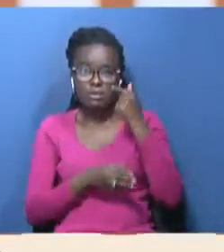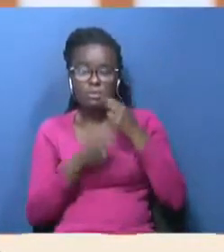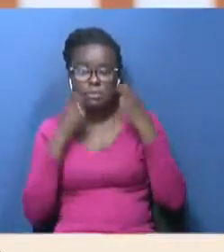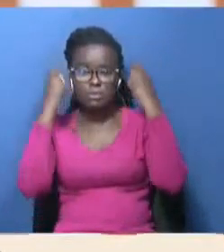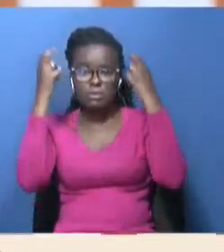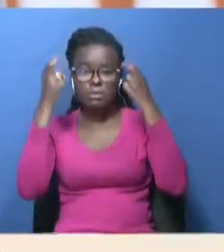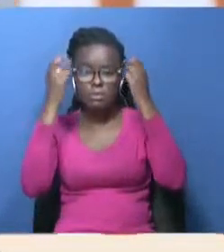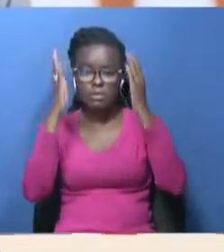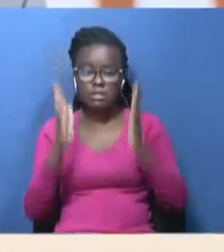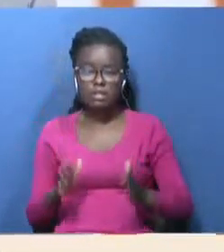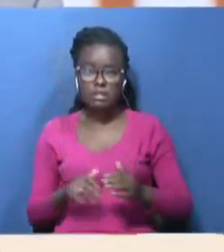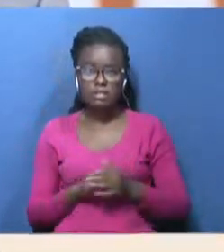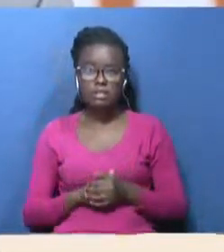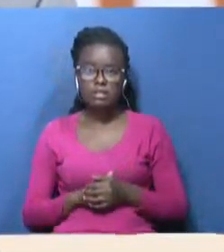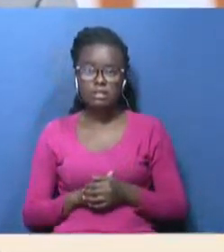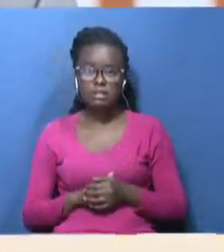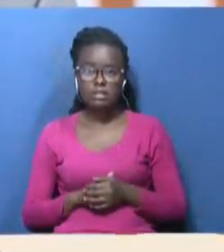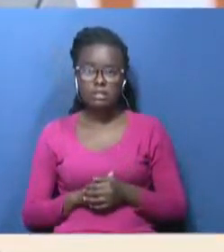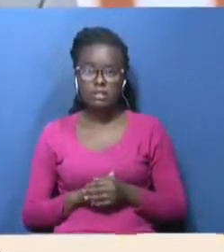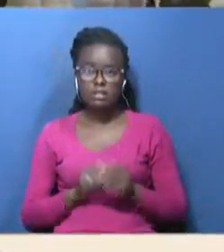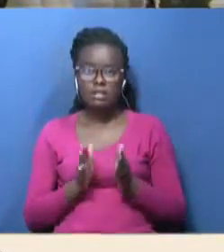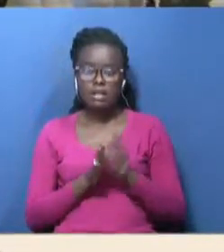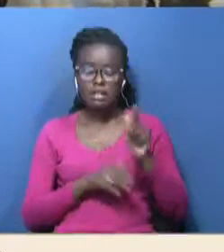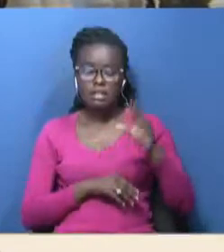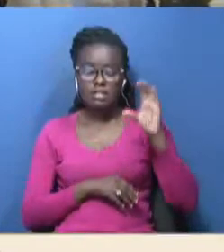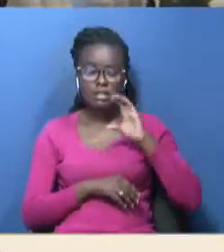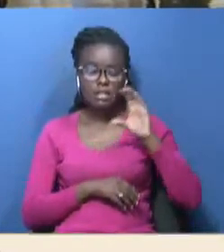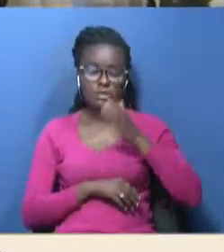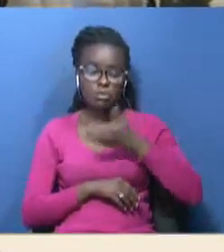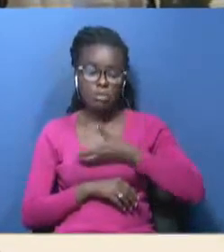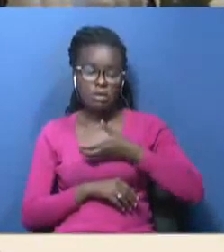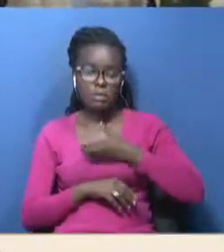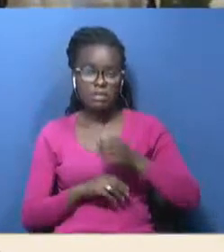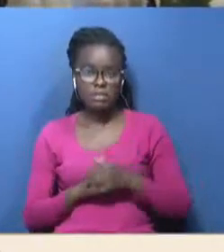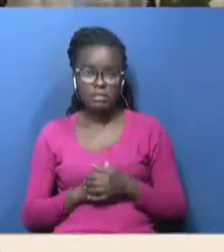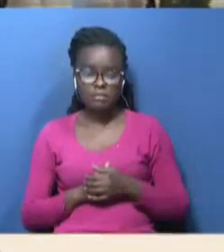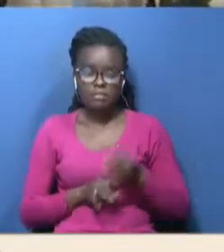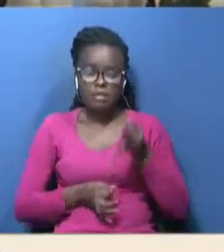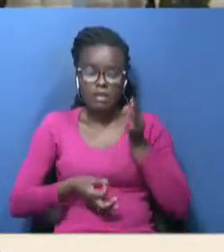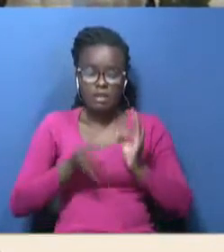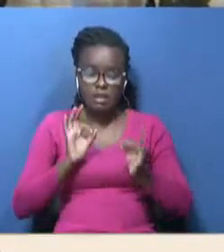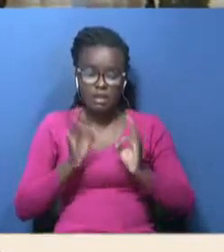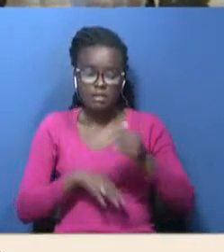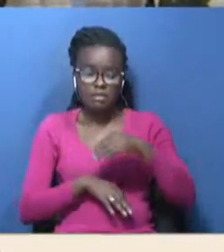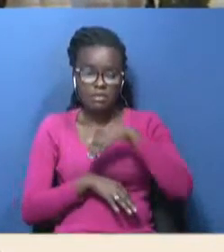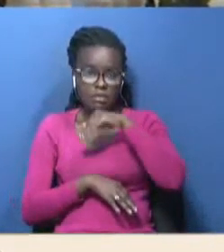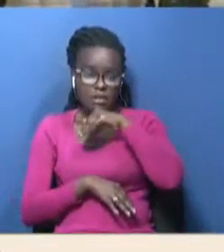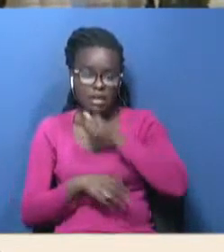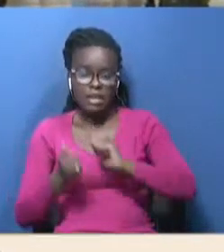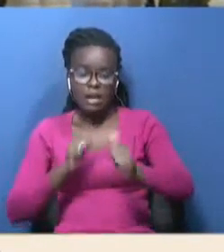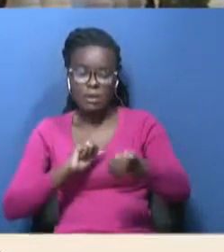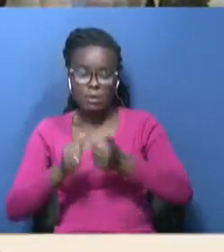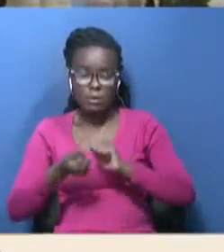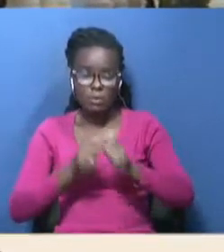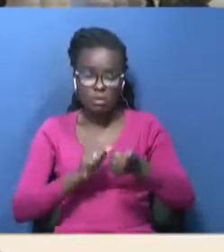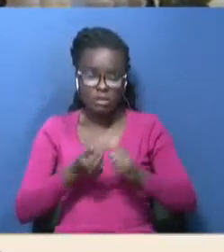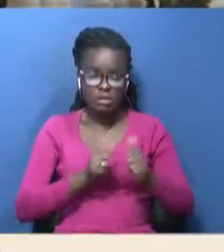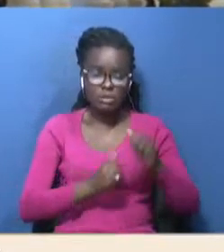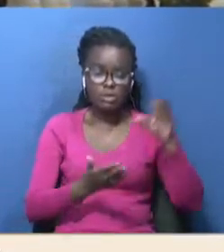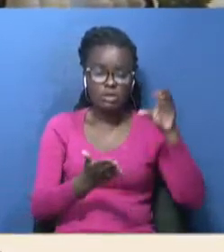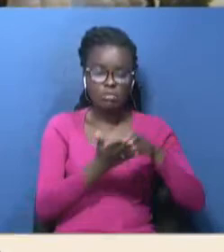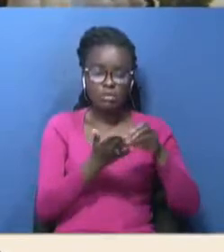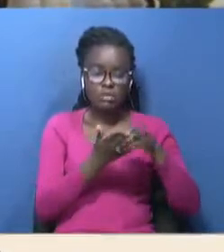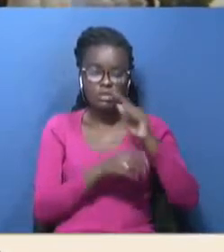sinners. They are our customers. Na kana Raila arĩ o kĩhĩtahĩtano-inĩ gĩa gwetha gĩturwa